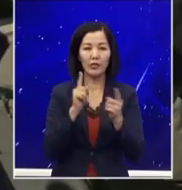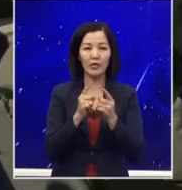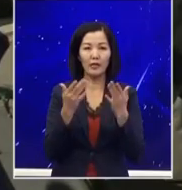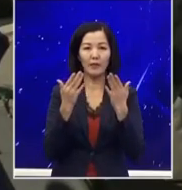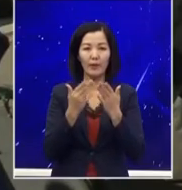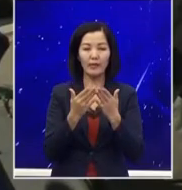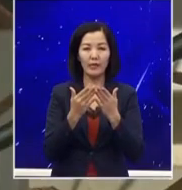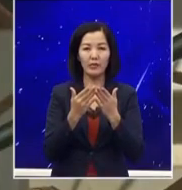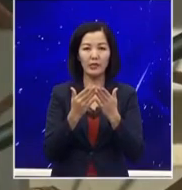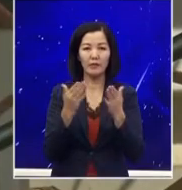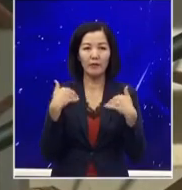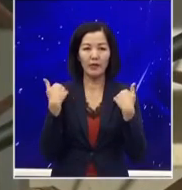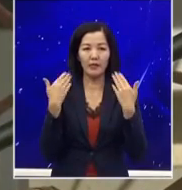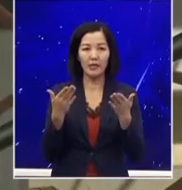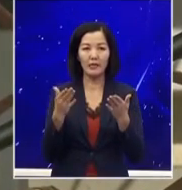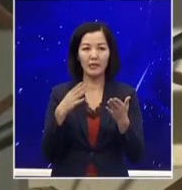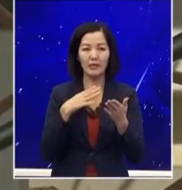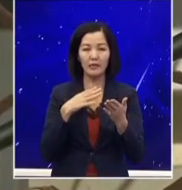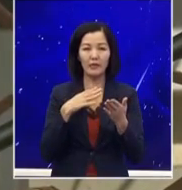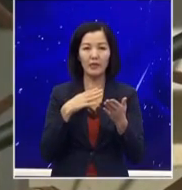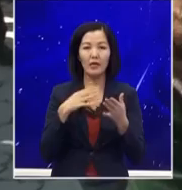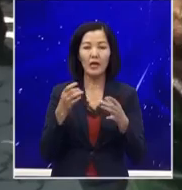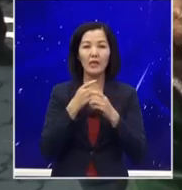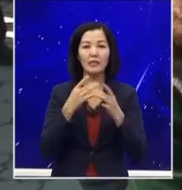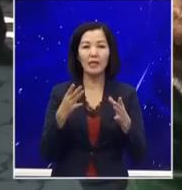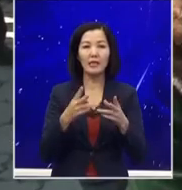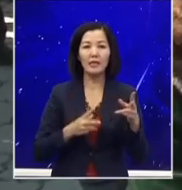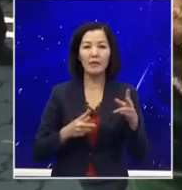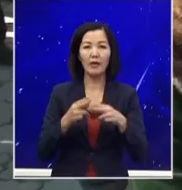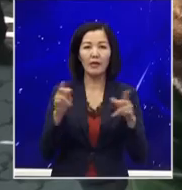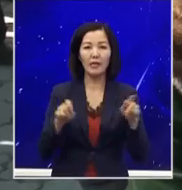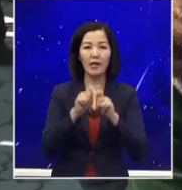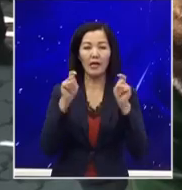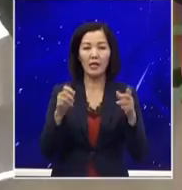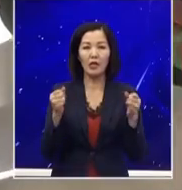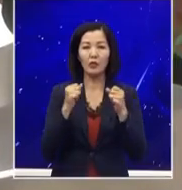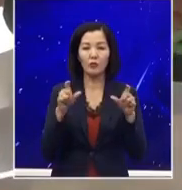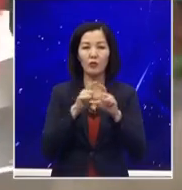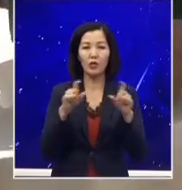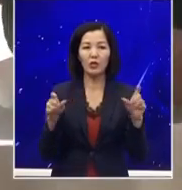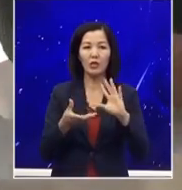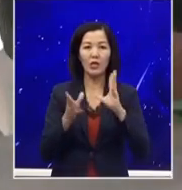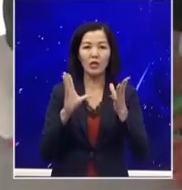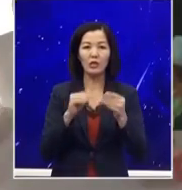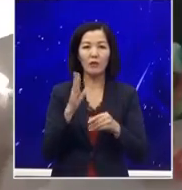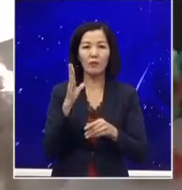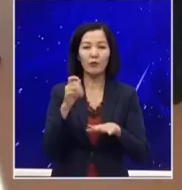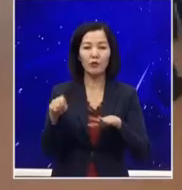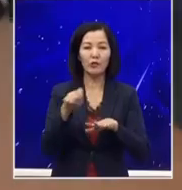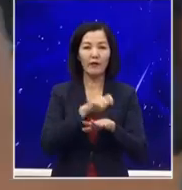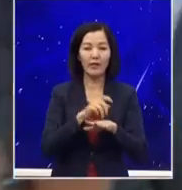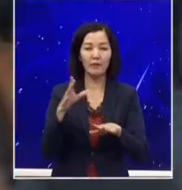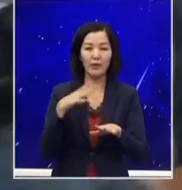беріп, азаматтар ағзарма тілектерін аямады. Салтанатпен лентасы қиылған су жаңа спорт кешенінің жалпы көлемі 500 шаршы